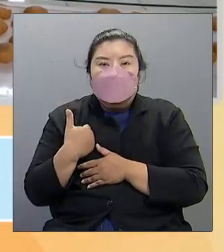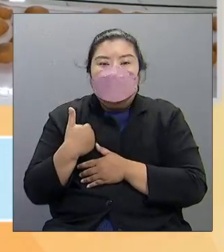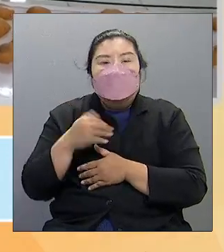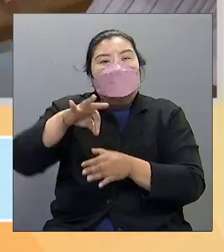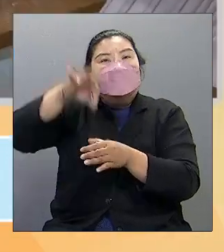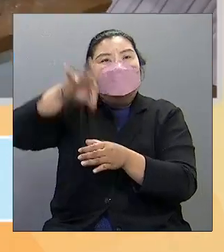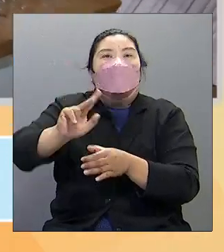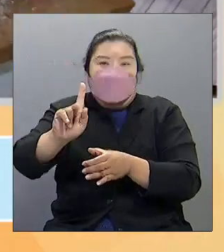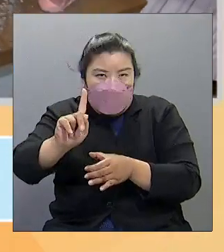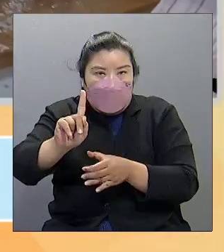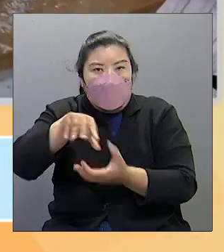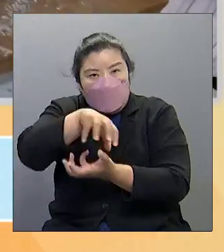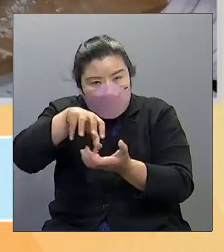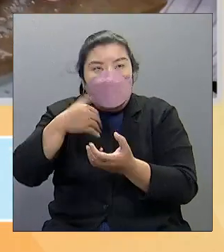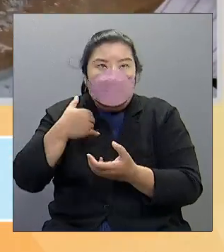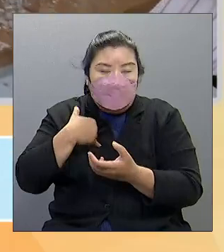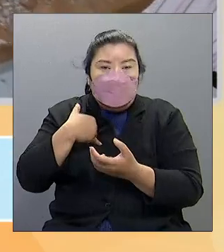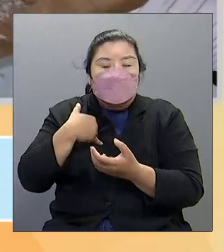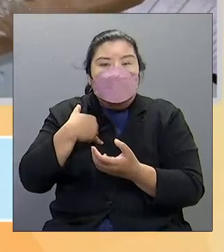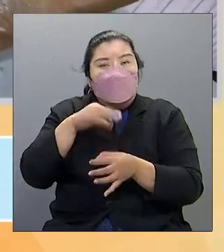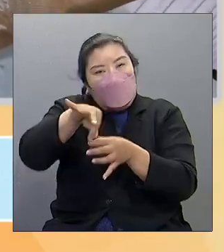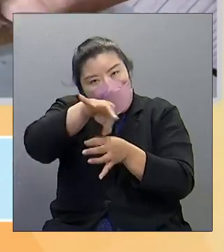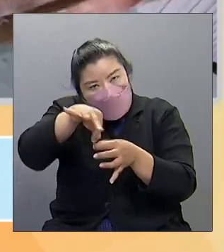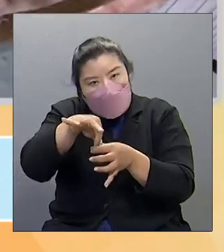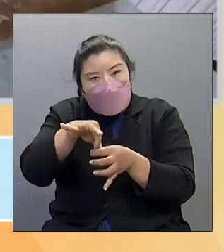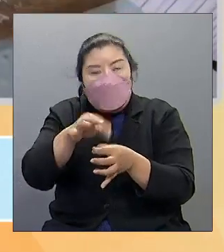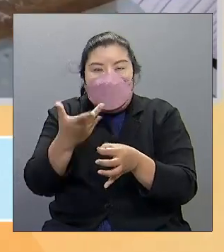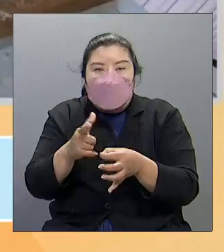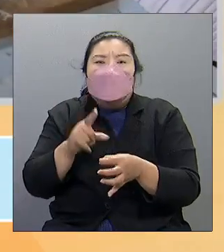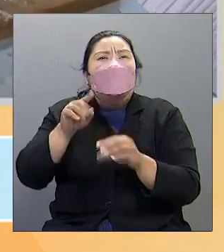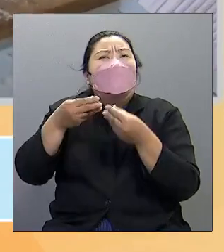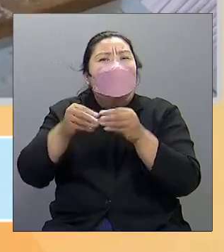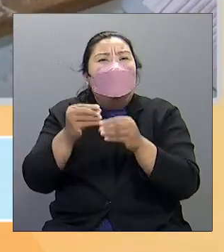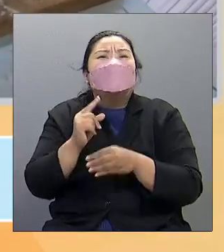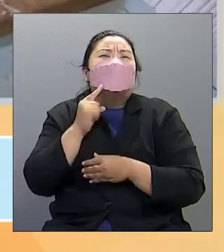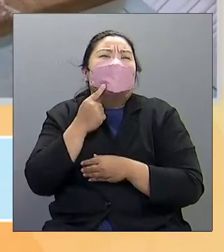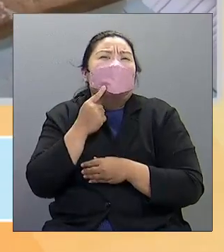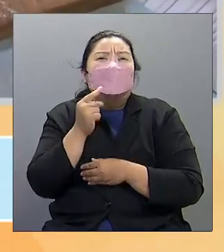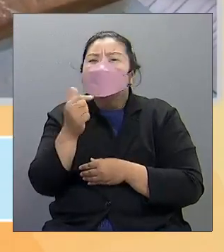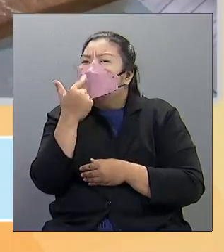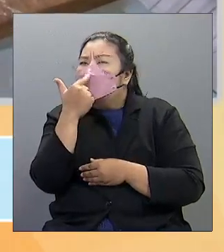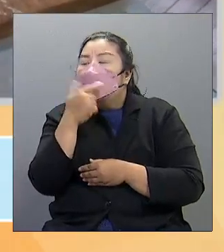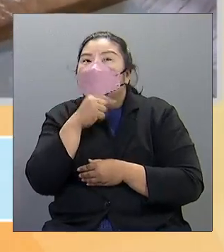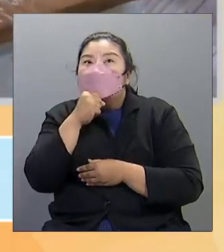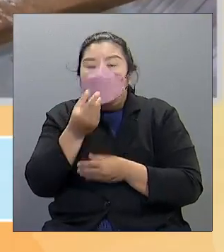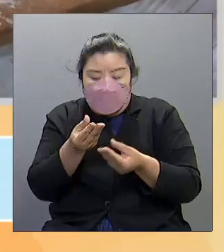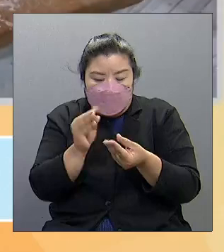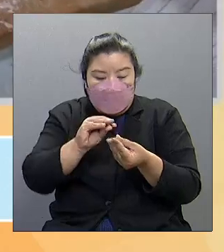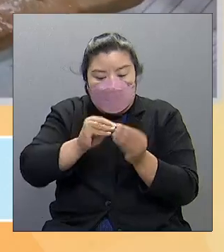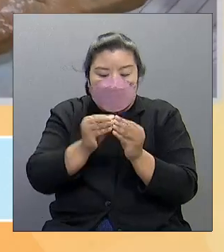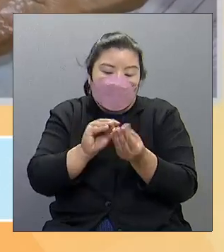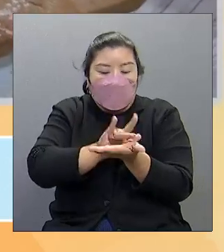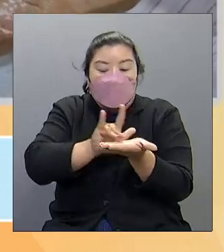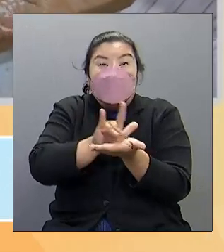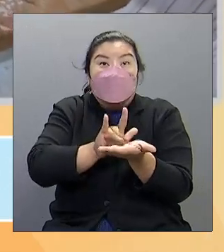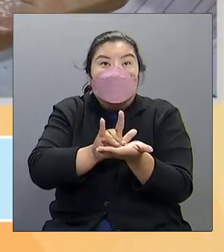ียววที่เรา มไ้กาแฟขายเค็มใช่ค่ะ ดิๆ ในวใหม variety ปีแล้วเรามีเทศกขนมวายพระจรรยมขนมวพระจร หลาย